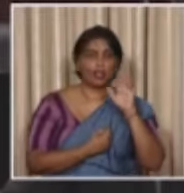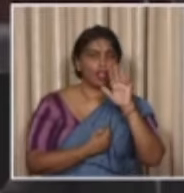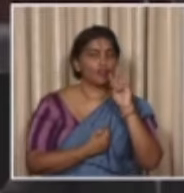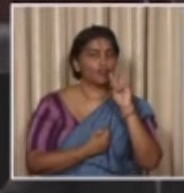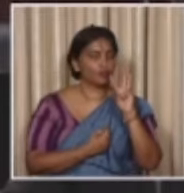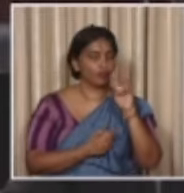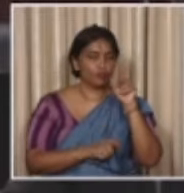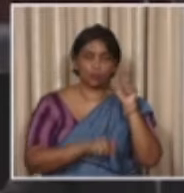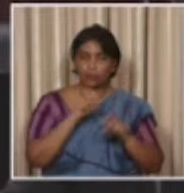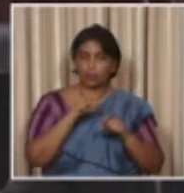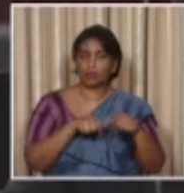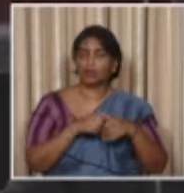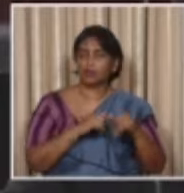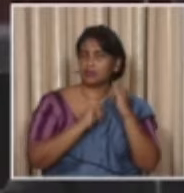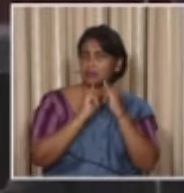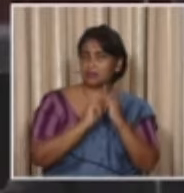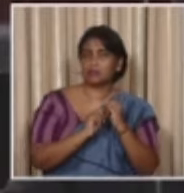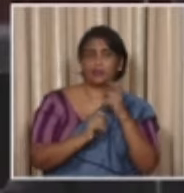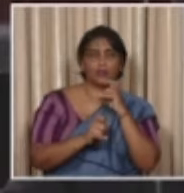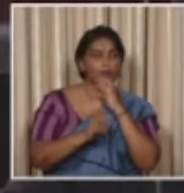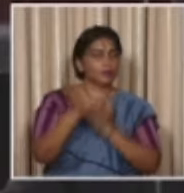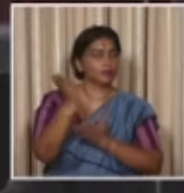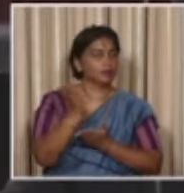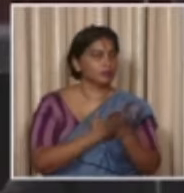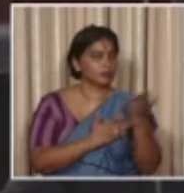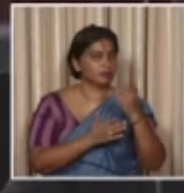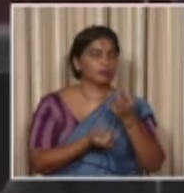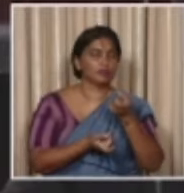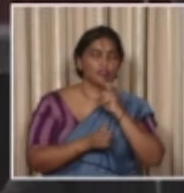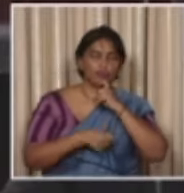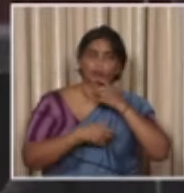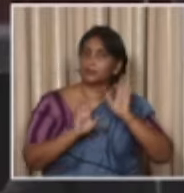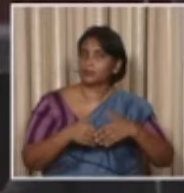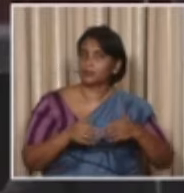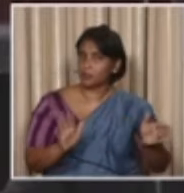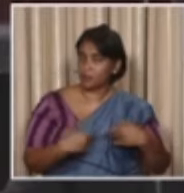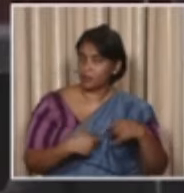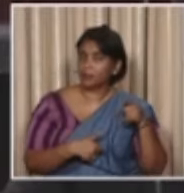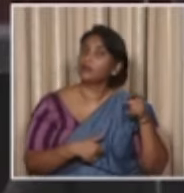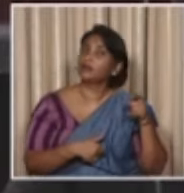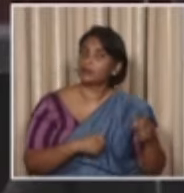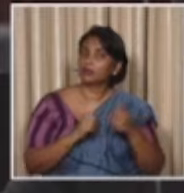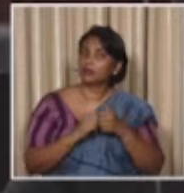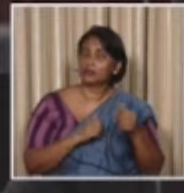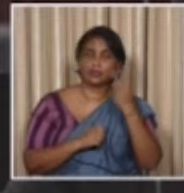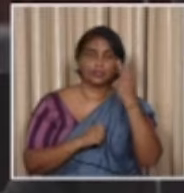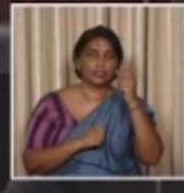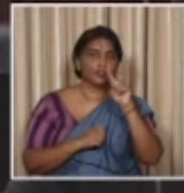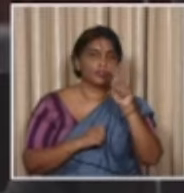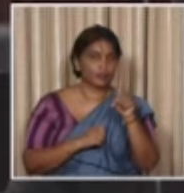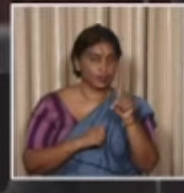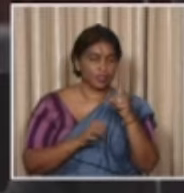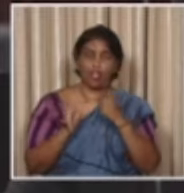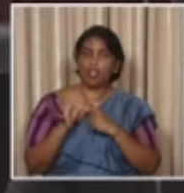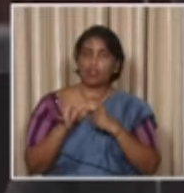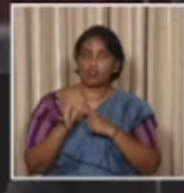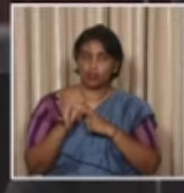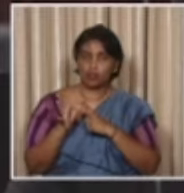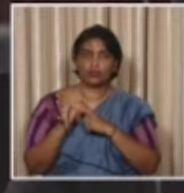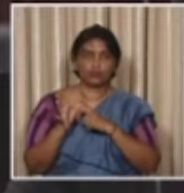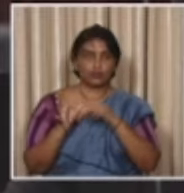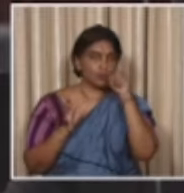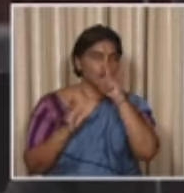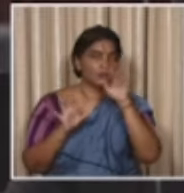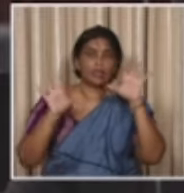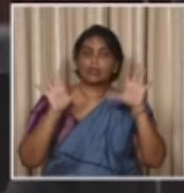93 දෙනෙකුට මේ වෙනුවට චෝදනා ගොනු කළ නඩු විභාග වෙනවා. ඒක සිදු කළේ 2021 අගෝස්තු මාසේ 10 වෙනිදා.